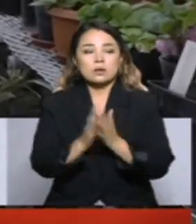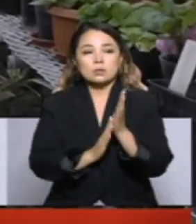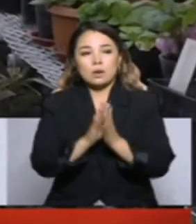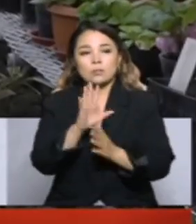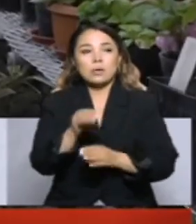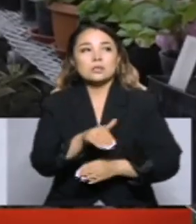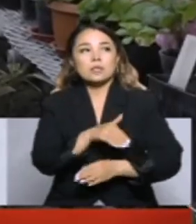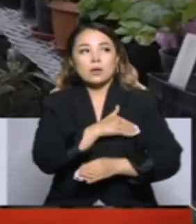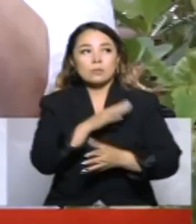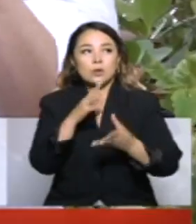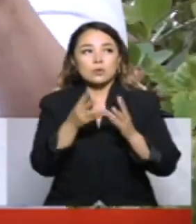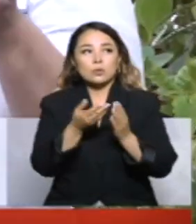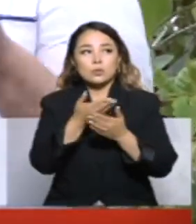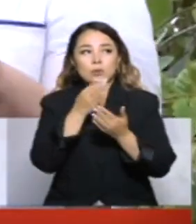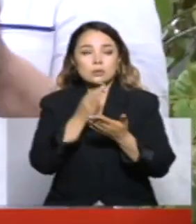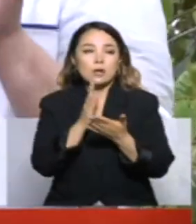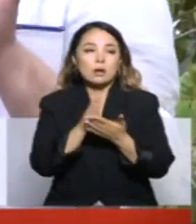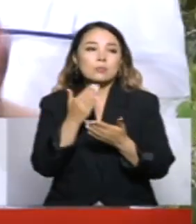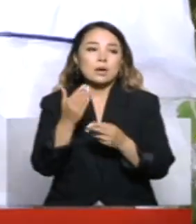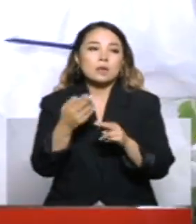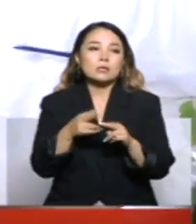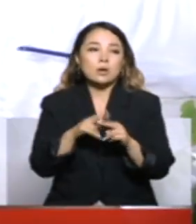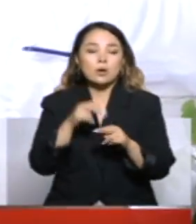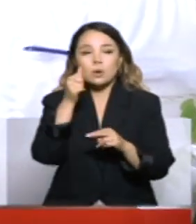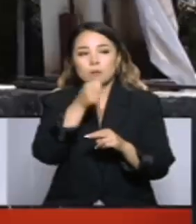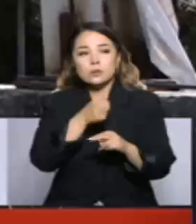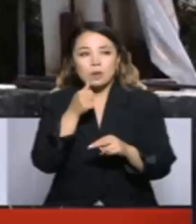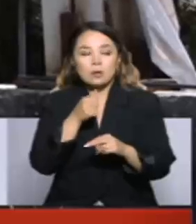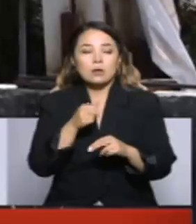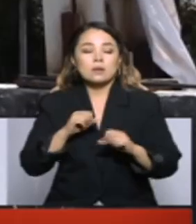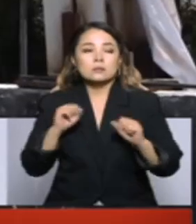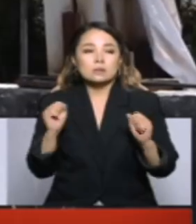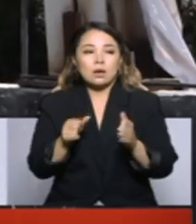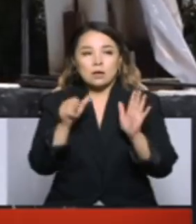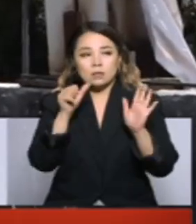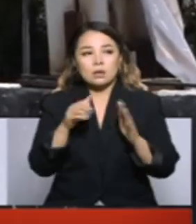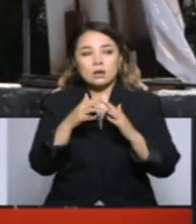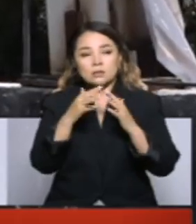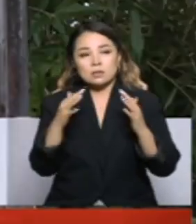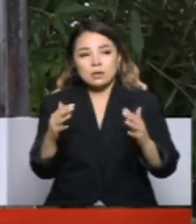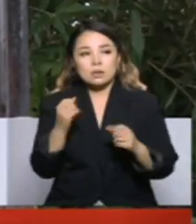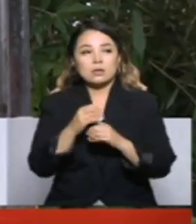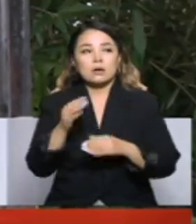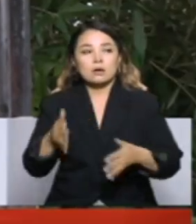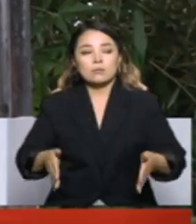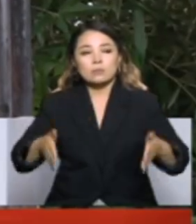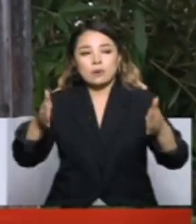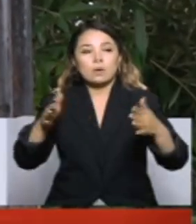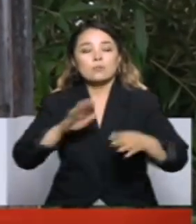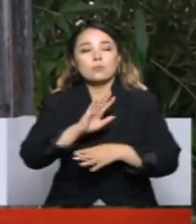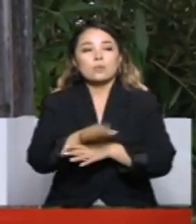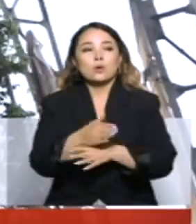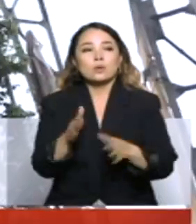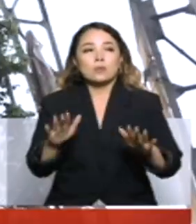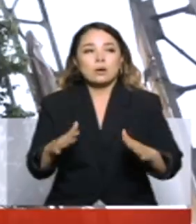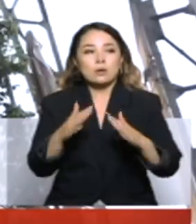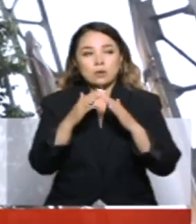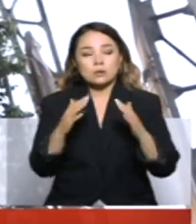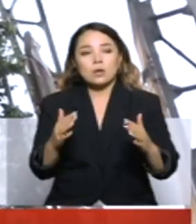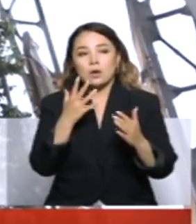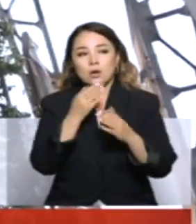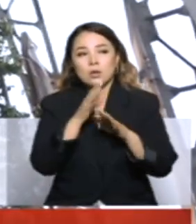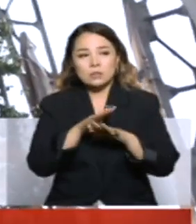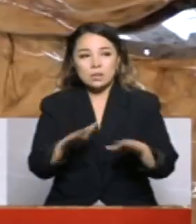мұндай температураға бейімделмегенін айтады. Олар былтыр 6 ай қыста тек қаңқасы тұрғызылып, жан-жағы қаңырап қалған жылыжайды күн сайын